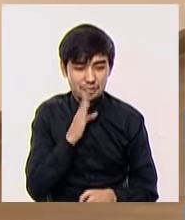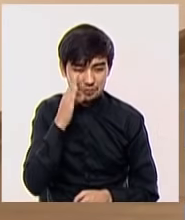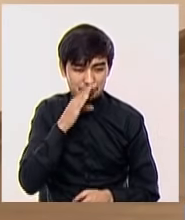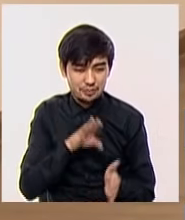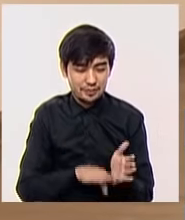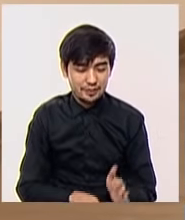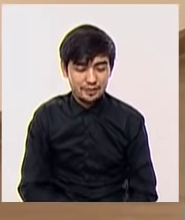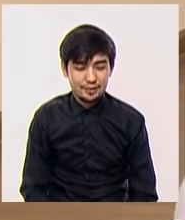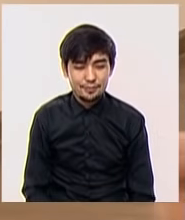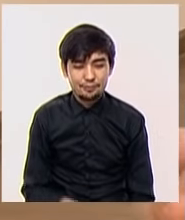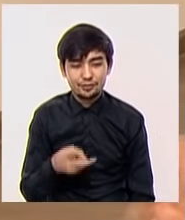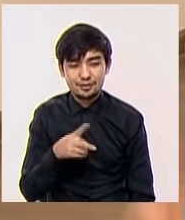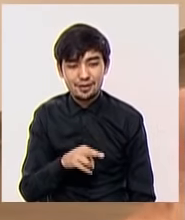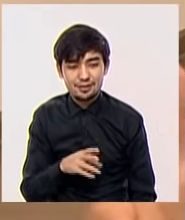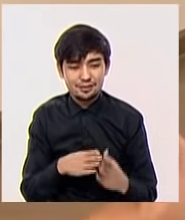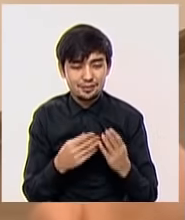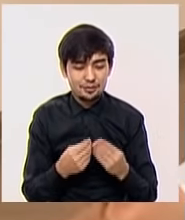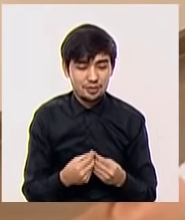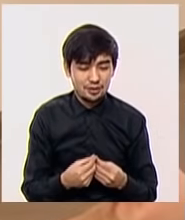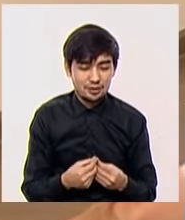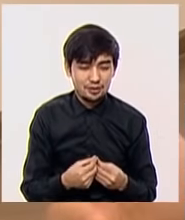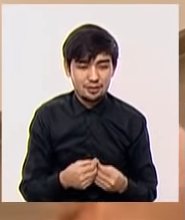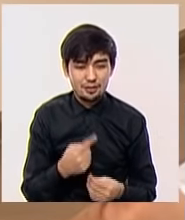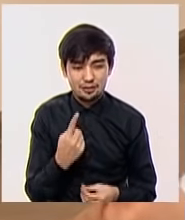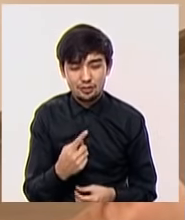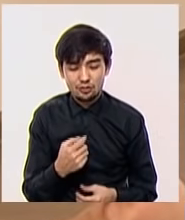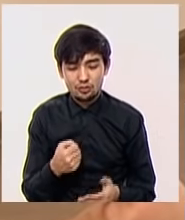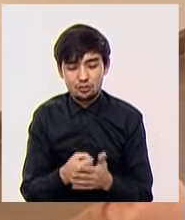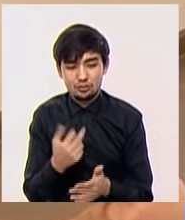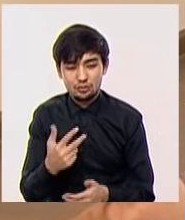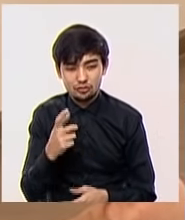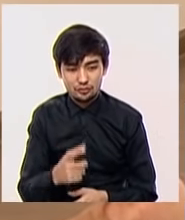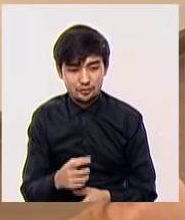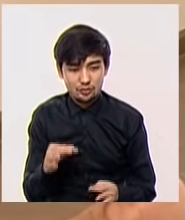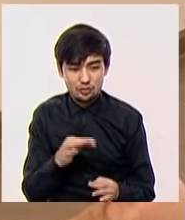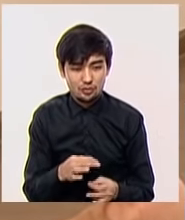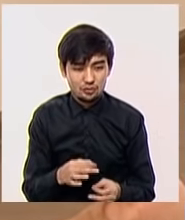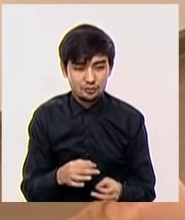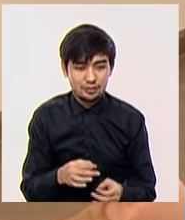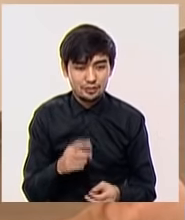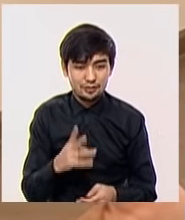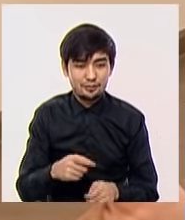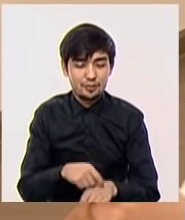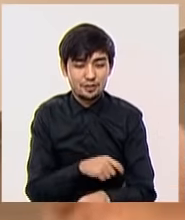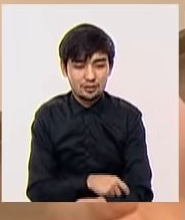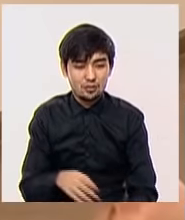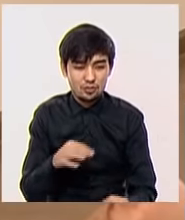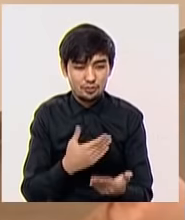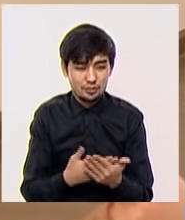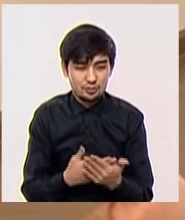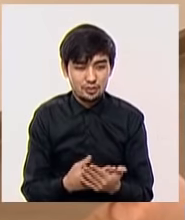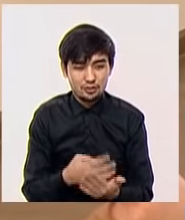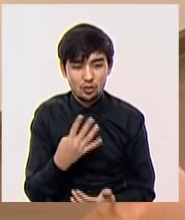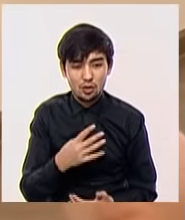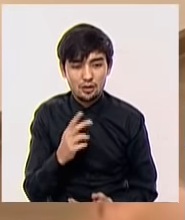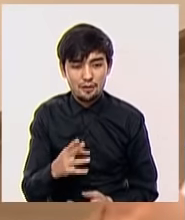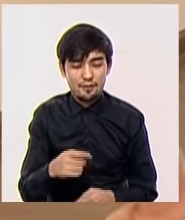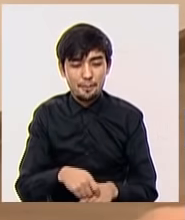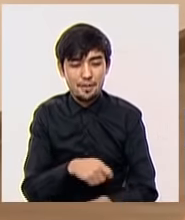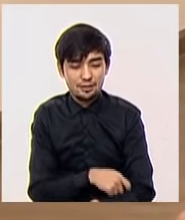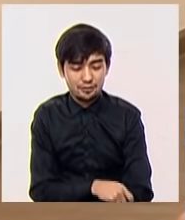семей 1 и 3 человек площади жилья не должна превышать 40 квадратных метров